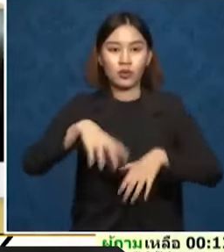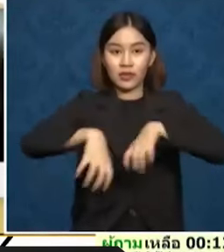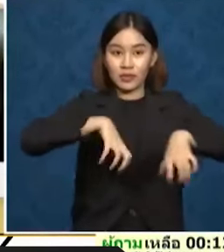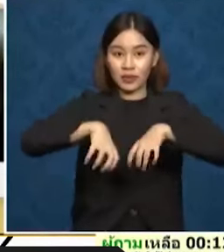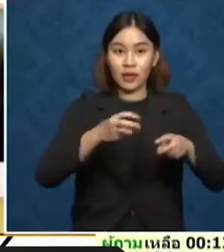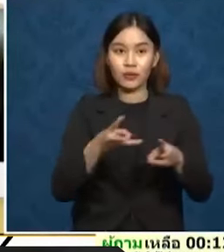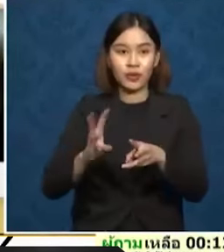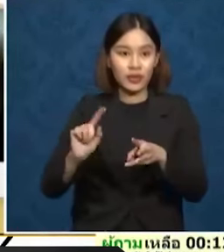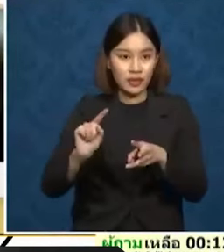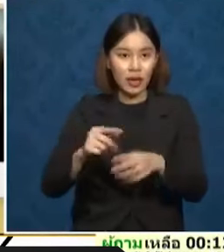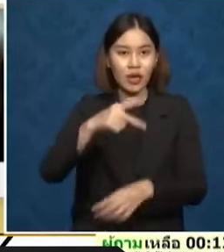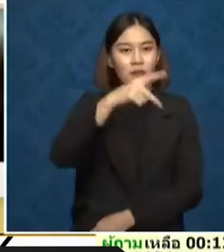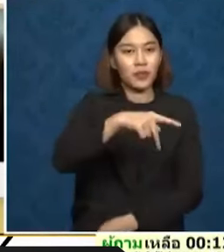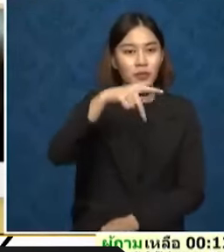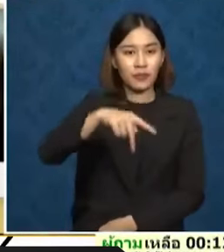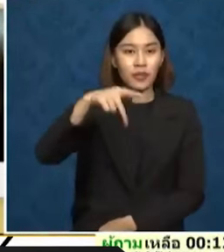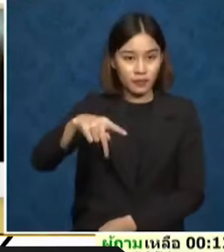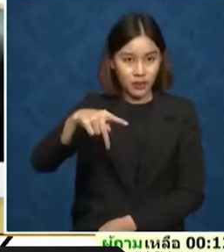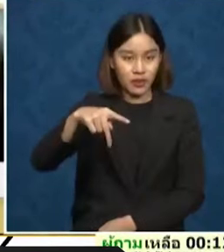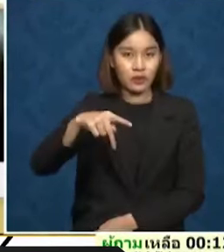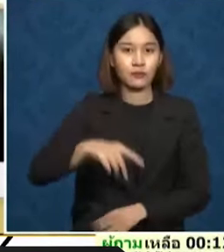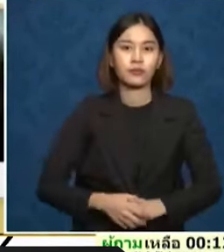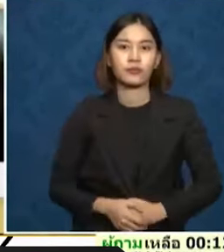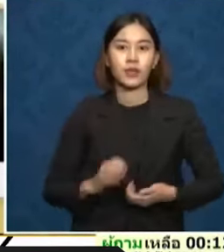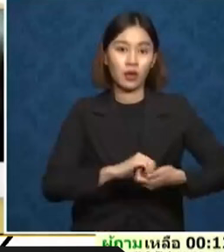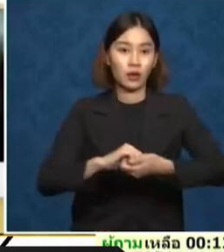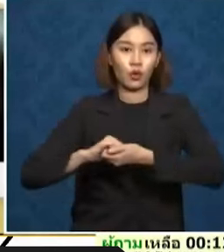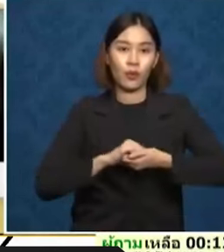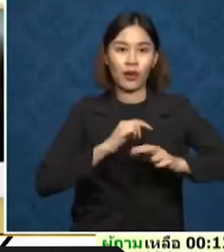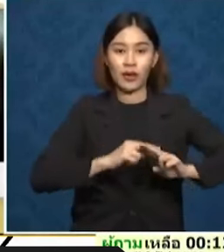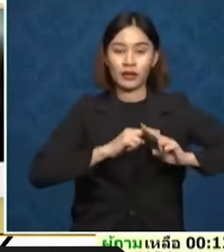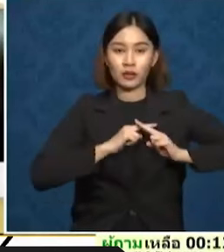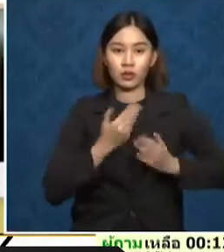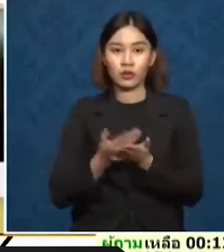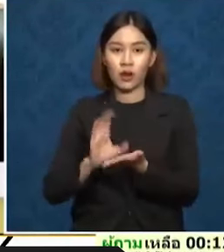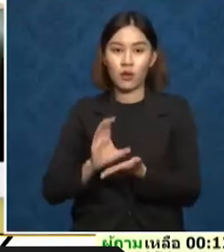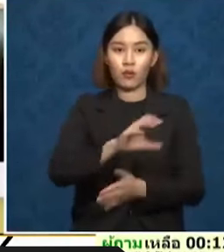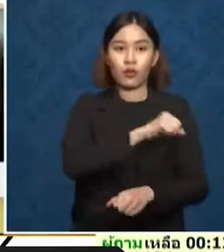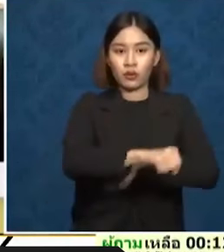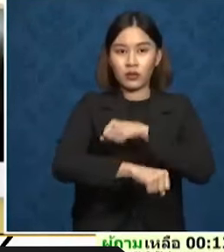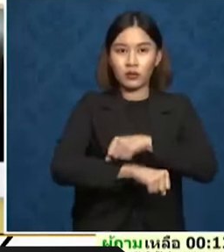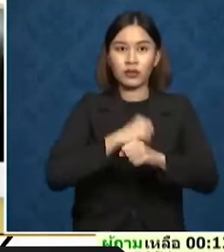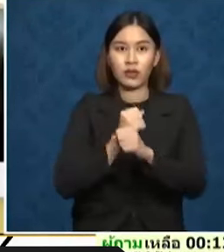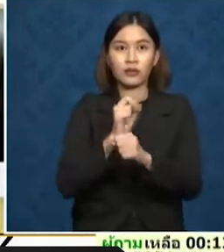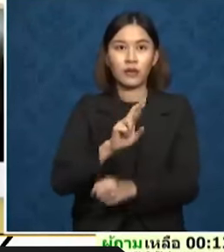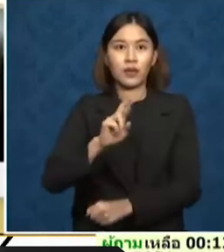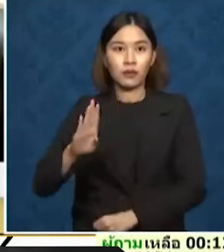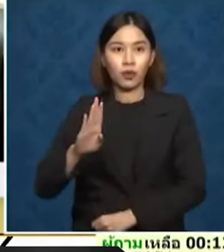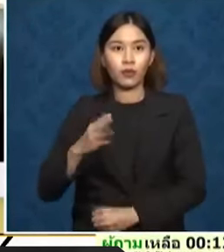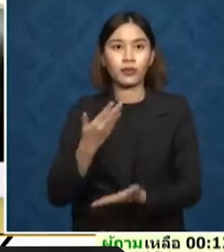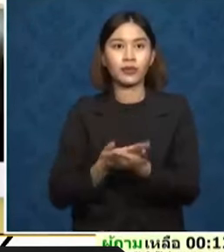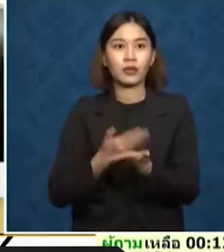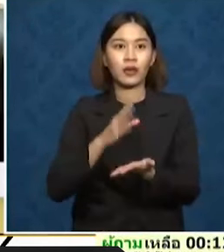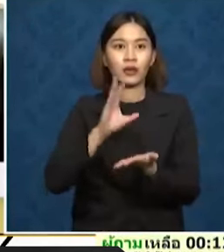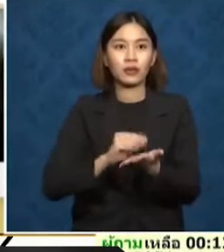ในรูปแบบที่เรียกว่า PPP Cross Costโดยเอกชนเป็นผู้ลงทุนก่อสร้างงานระบบและจัดเก็บรายได้ทั้งหม